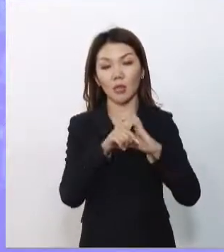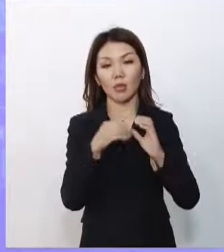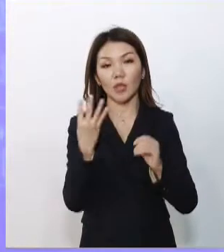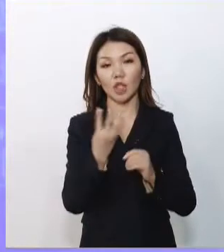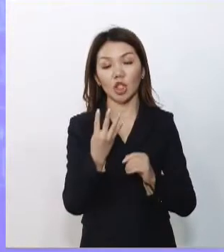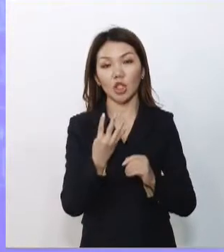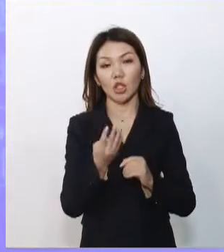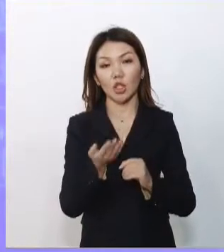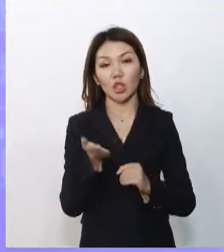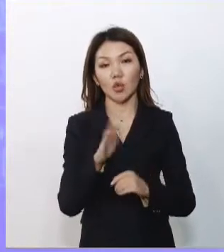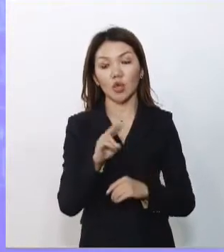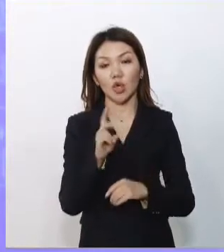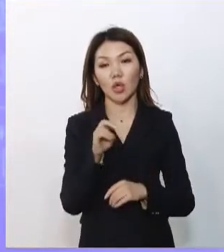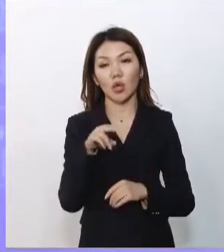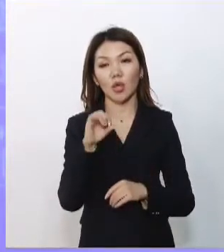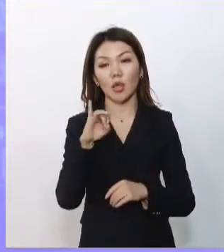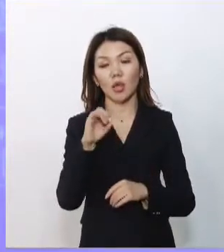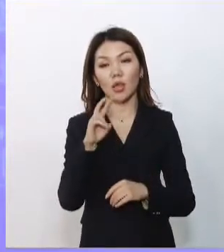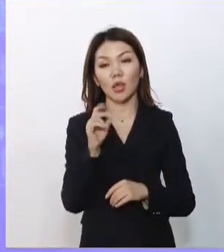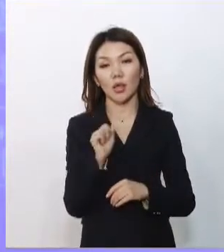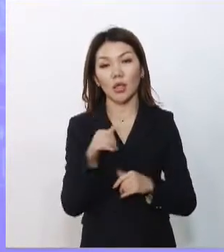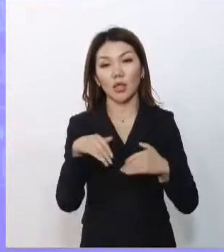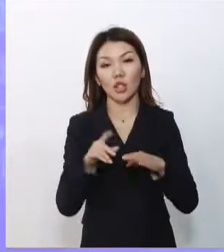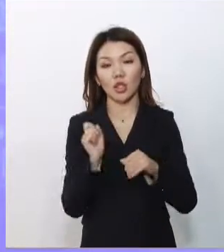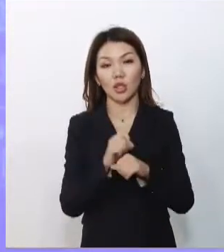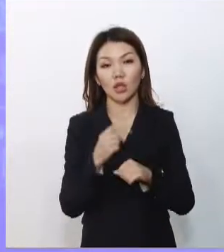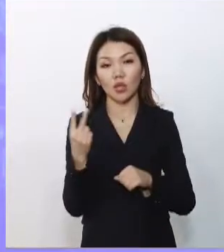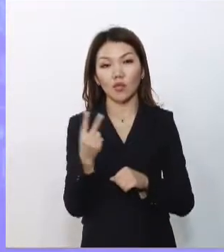Решите задачу двумя способами.